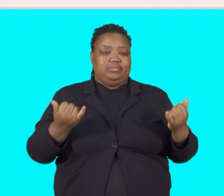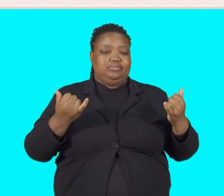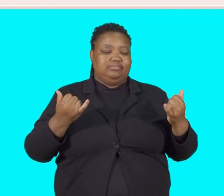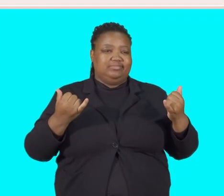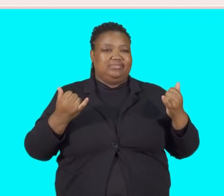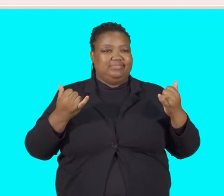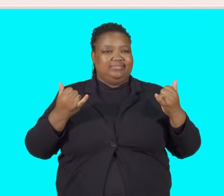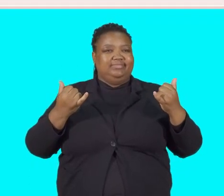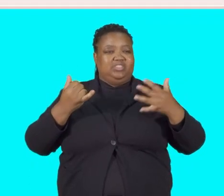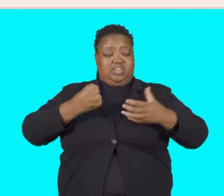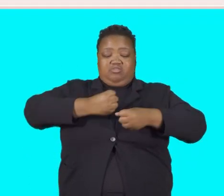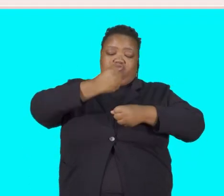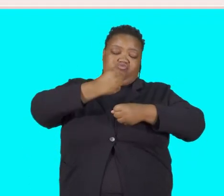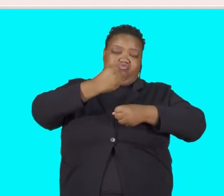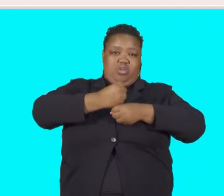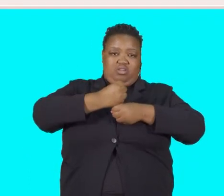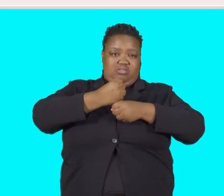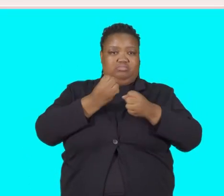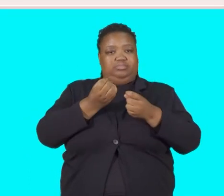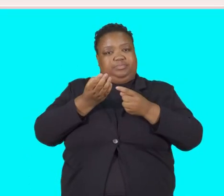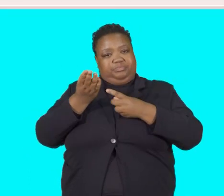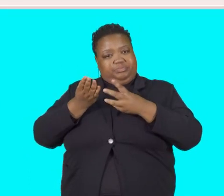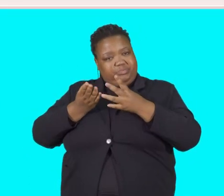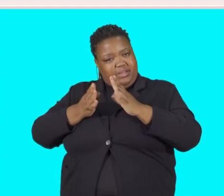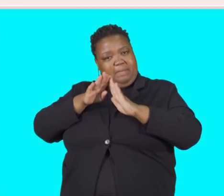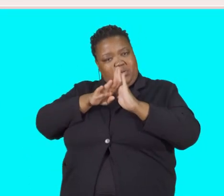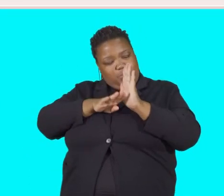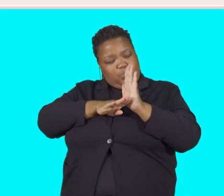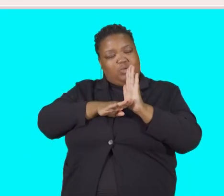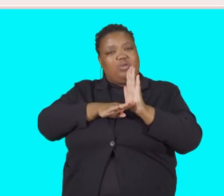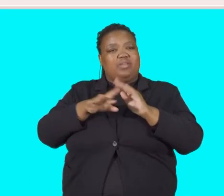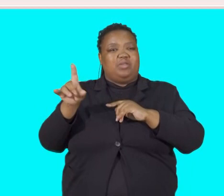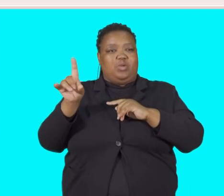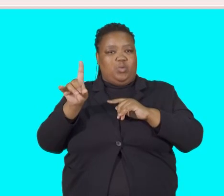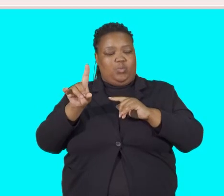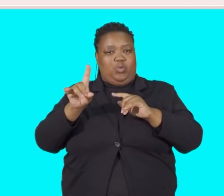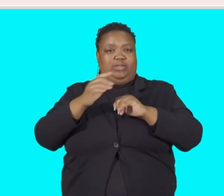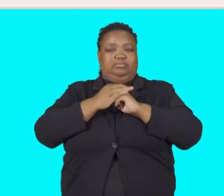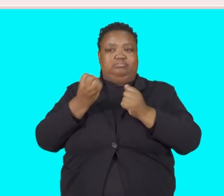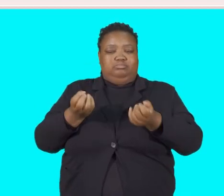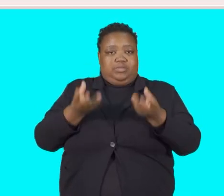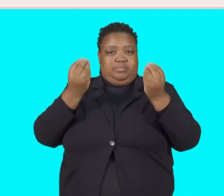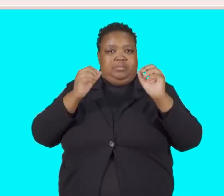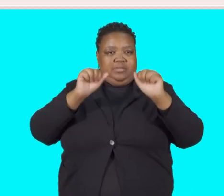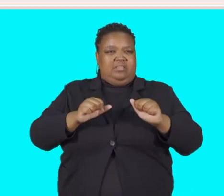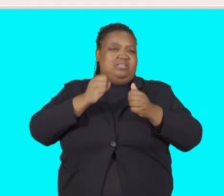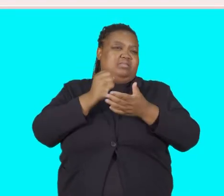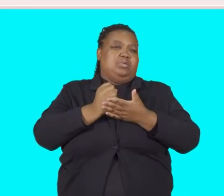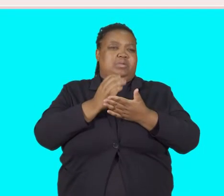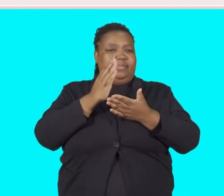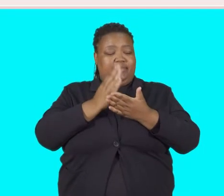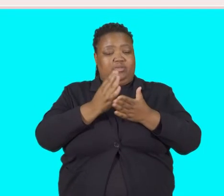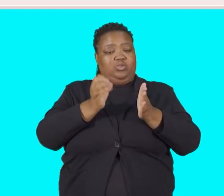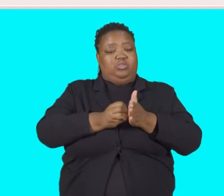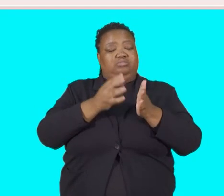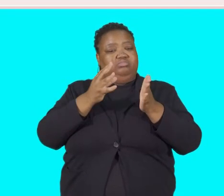Iye yenziwa yomelela leyo ukuqinisekisa ukuba iibhloko zokwakha zabafundi zibengele ukuba bafunde